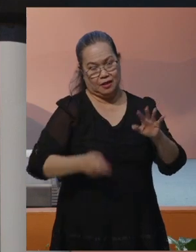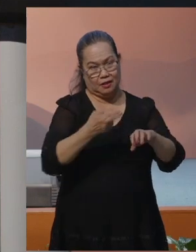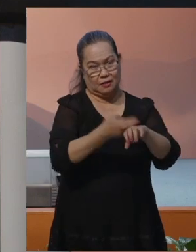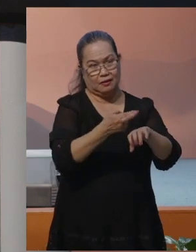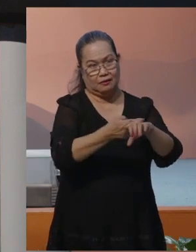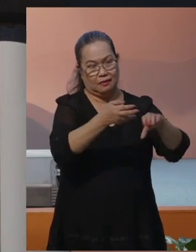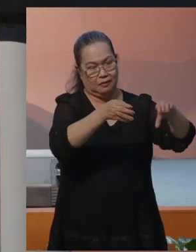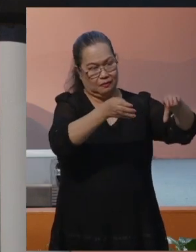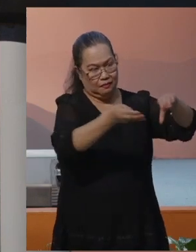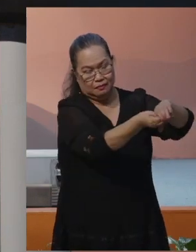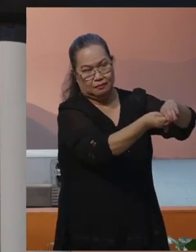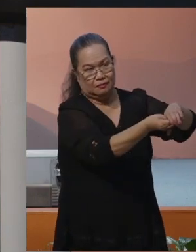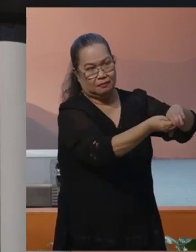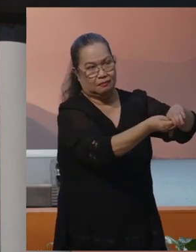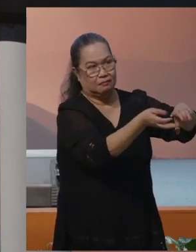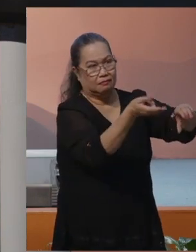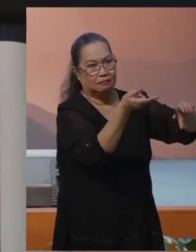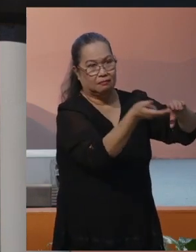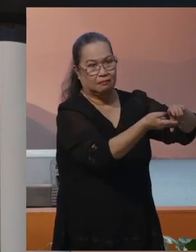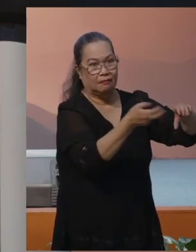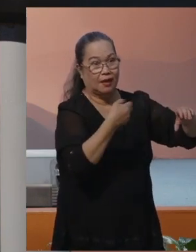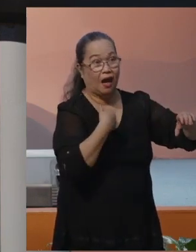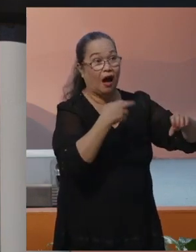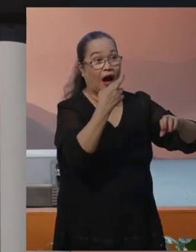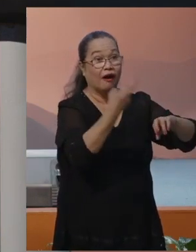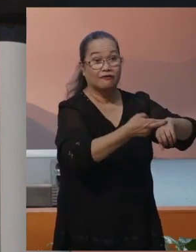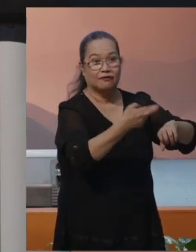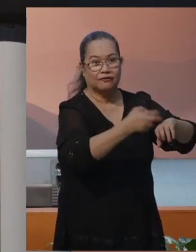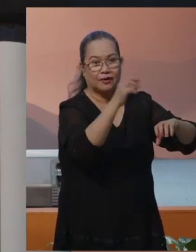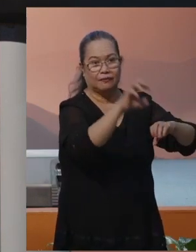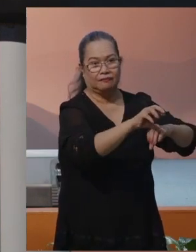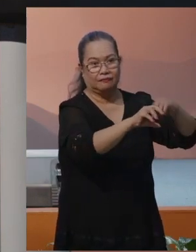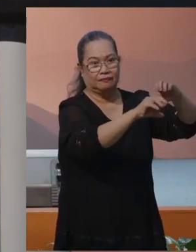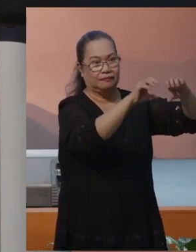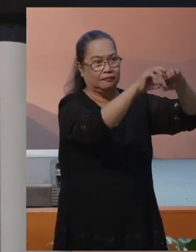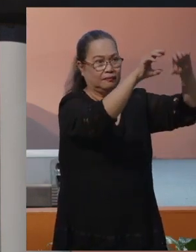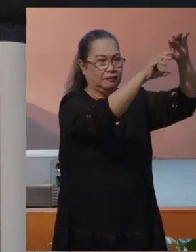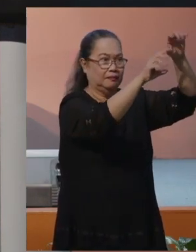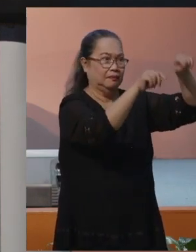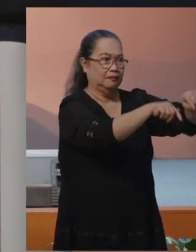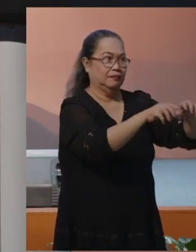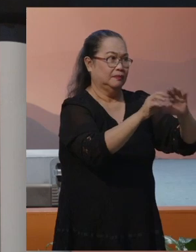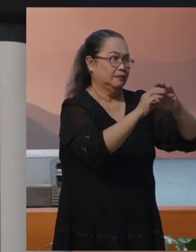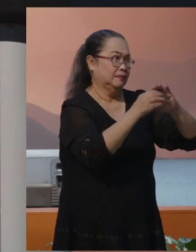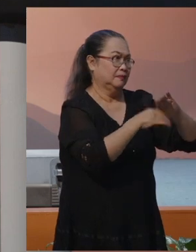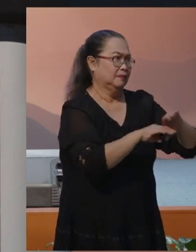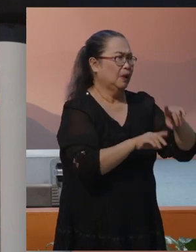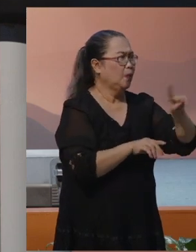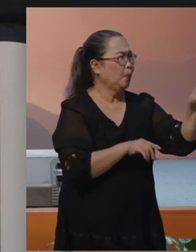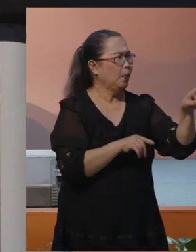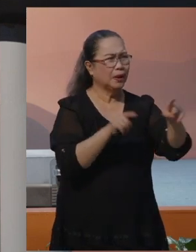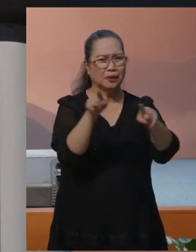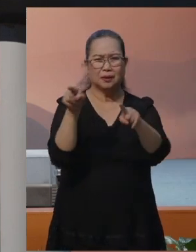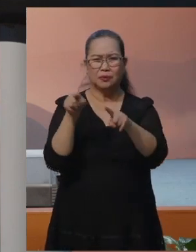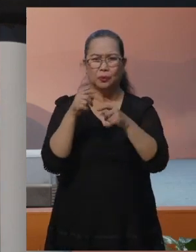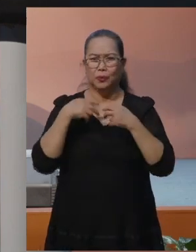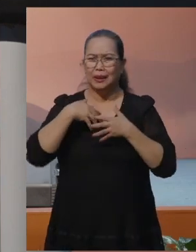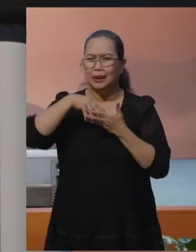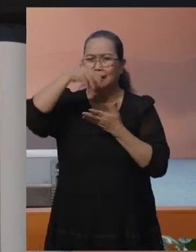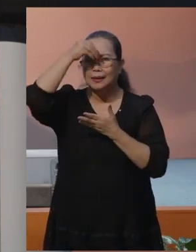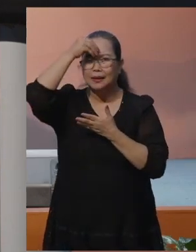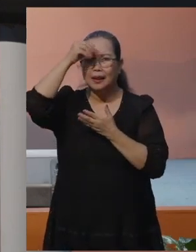nagtago. At nagkaroon ng memorial doon sa cave na yun. Anong matututunan natin dito, mga kapatid?